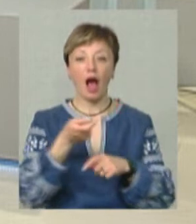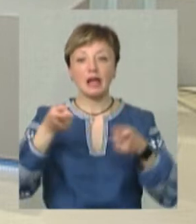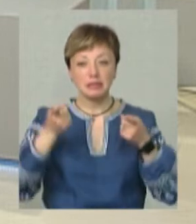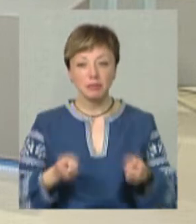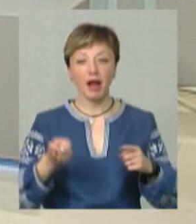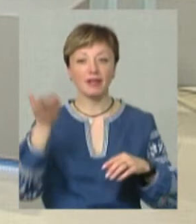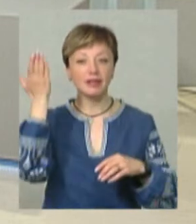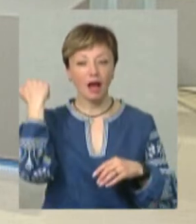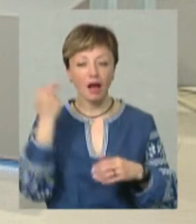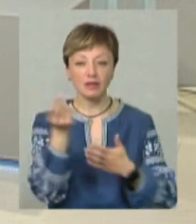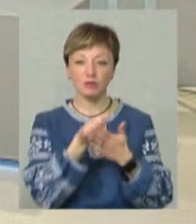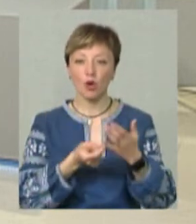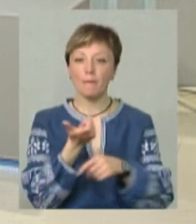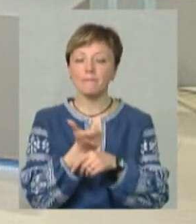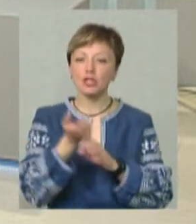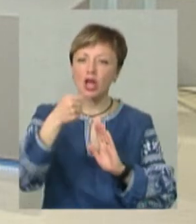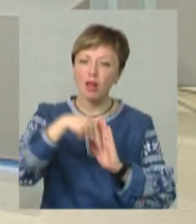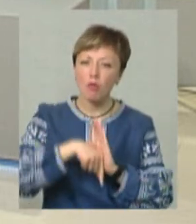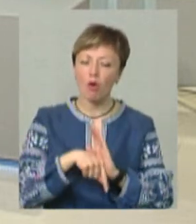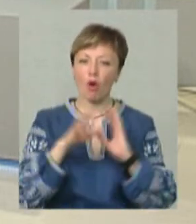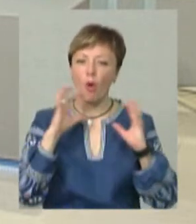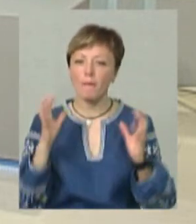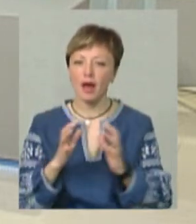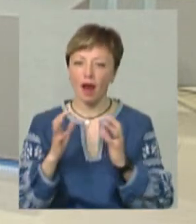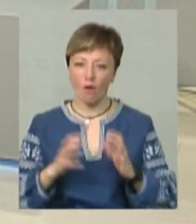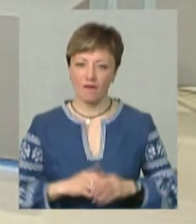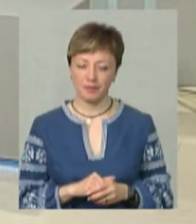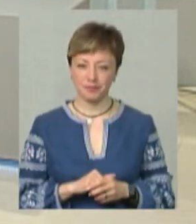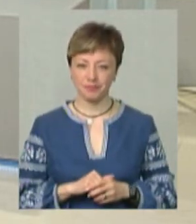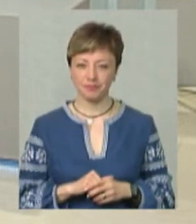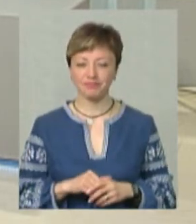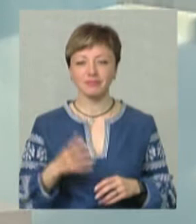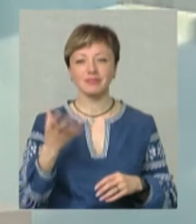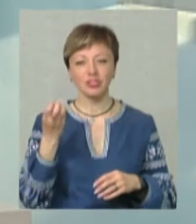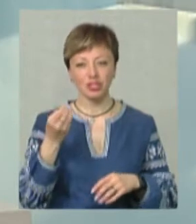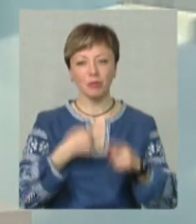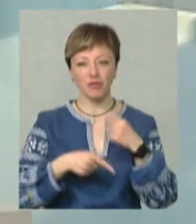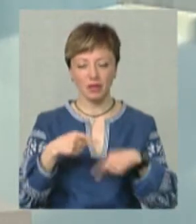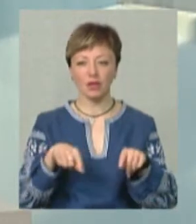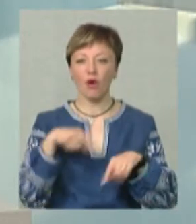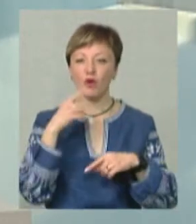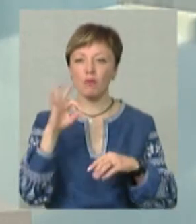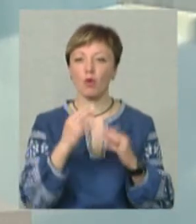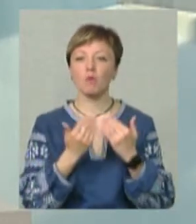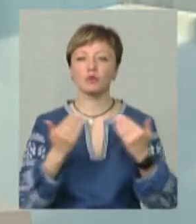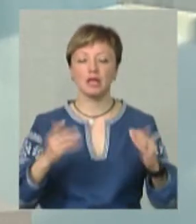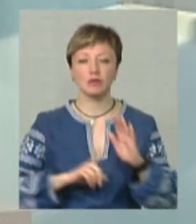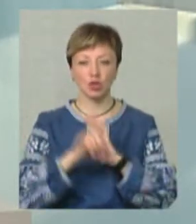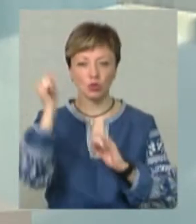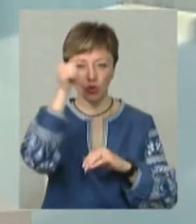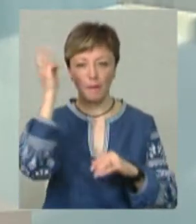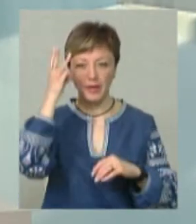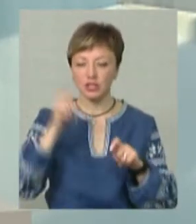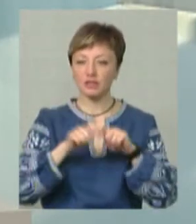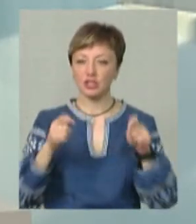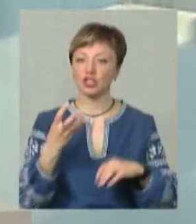давні символи, вони більш глибокі, оберегові. До символів ми ще повернемось. Говорячи про музеї, на початку року на Хмельниччині